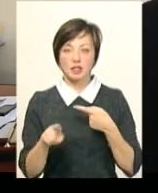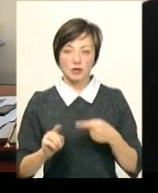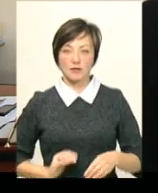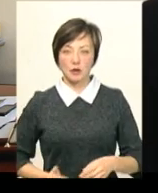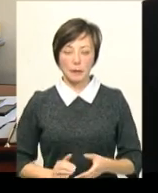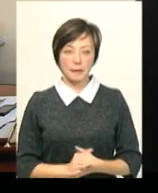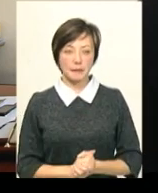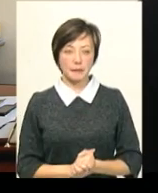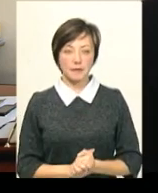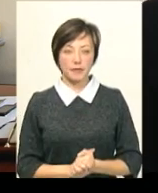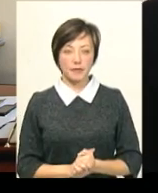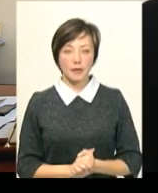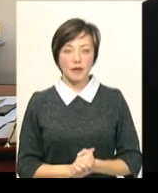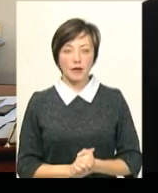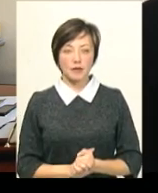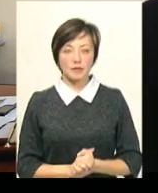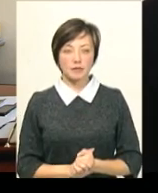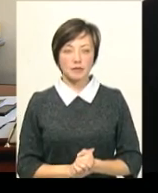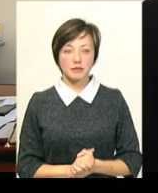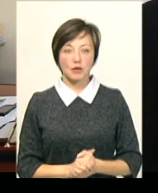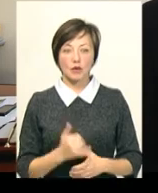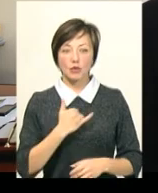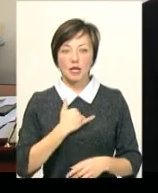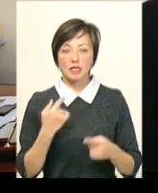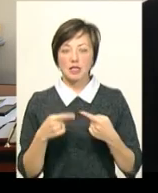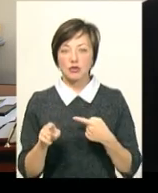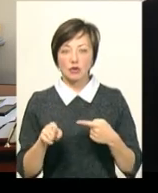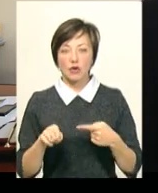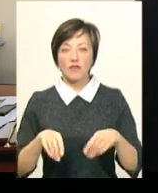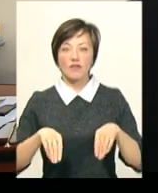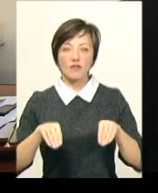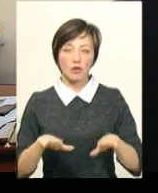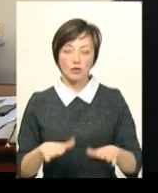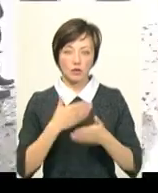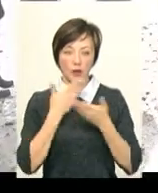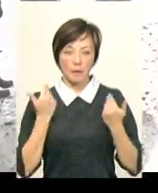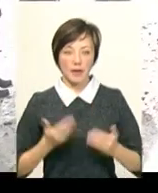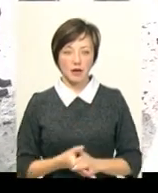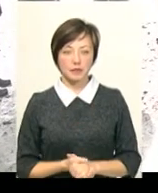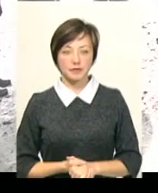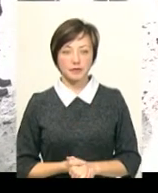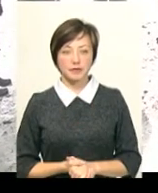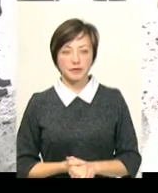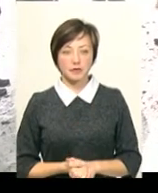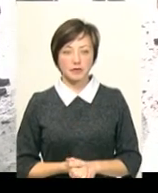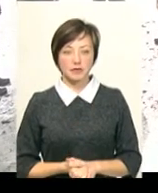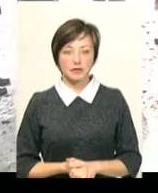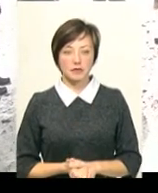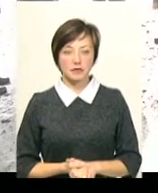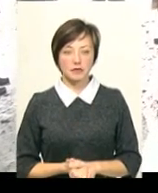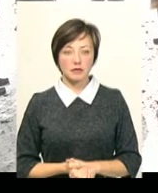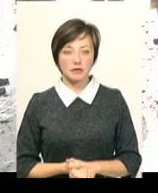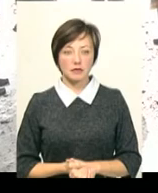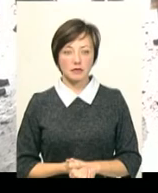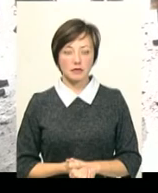перевізників. У нас іншого вибору чи варіанту немає. Вікторія Зелінська, Олександр Горішевський.